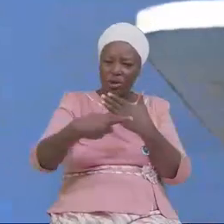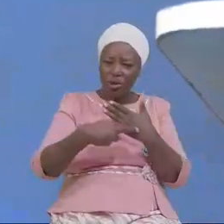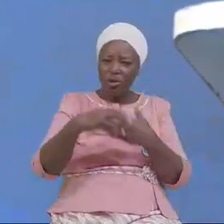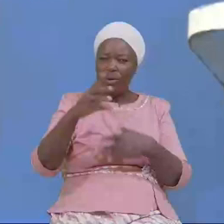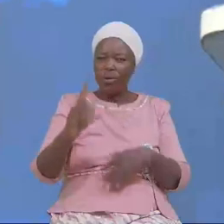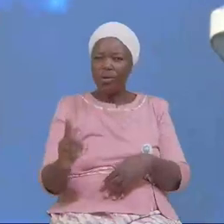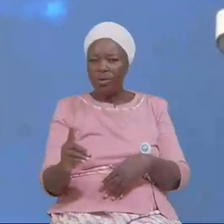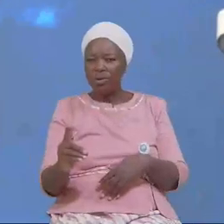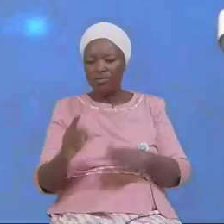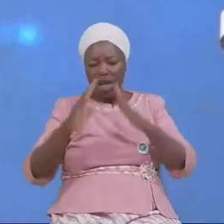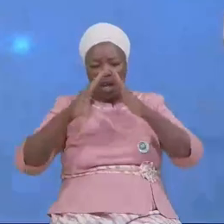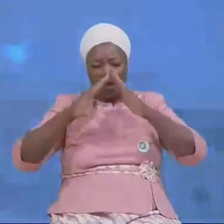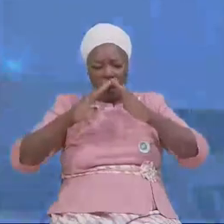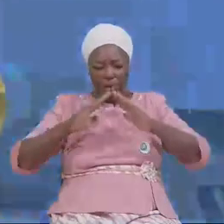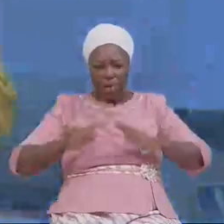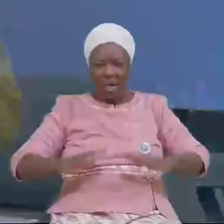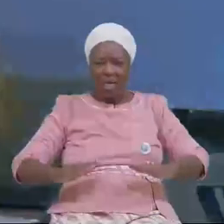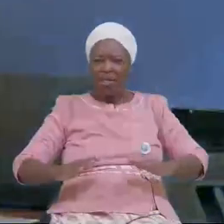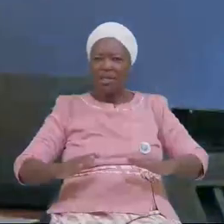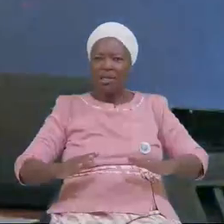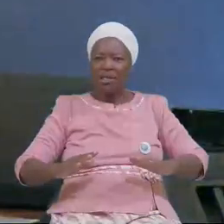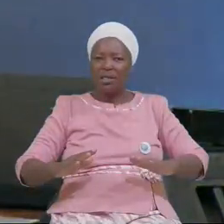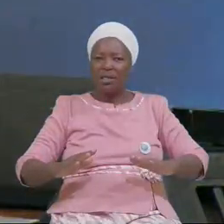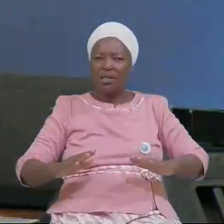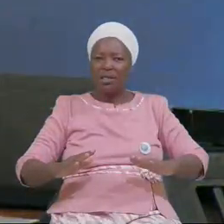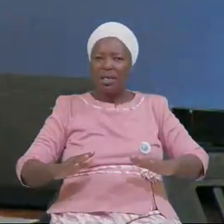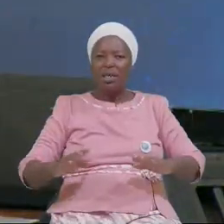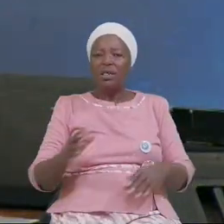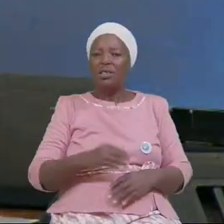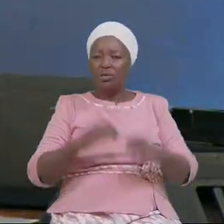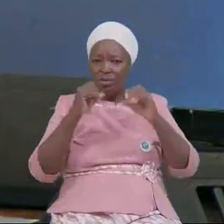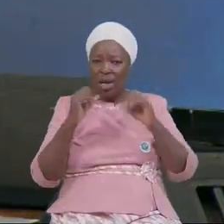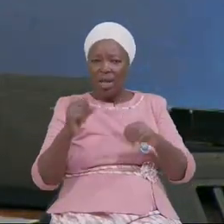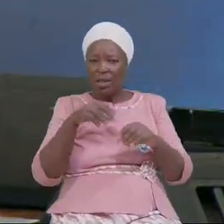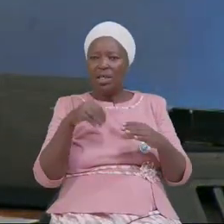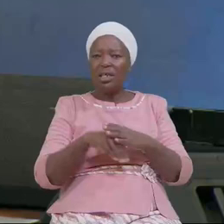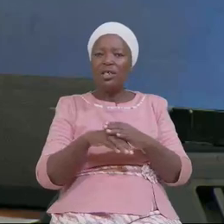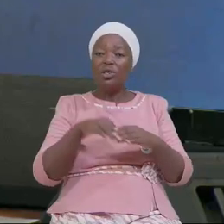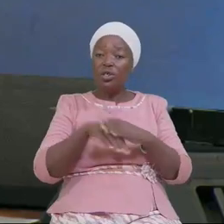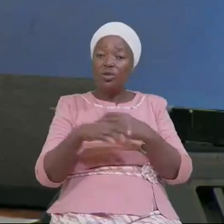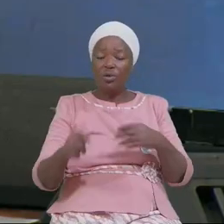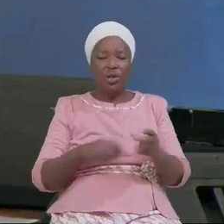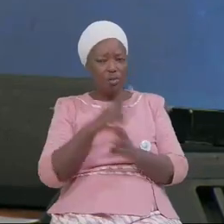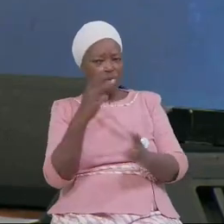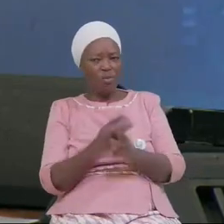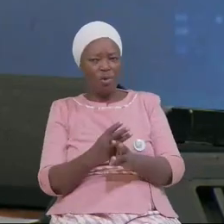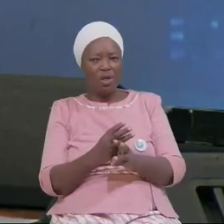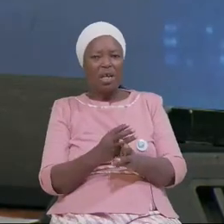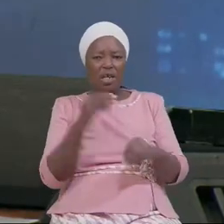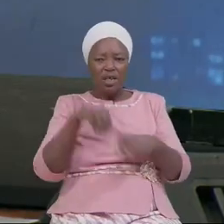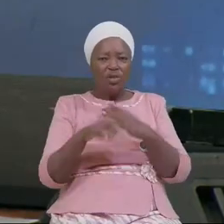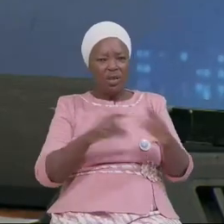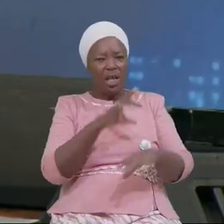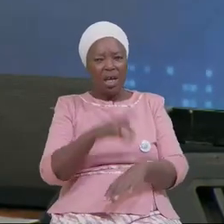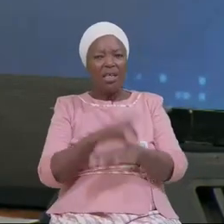restauré le calme, la stabilité, la solidité dans ce monde, sur la terre.